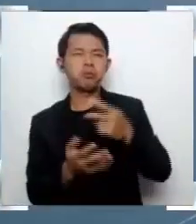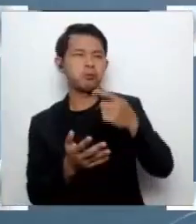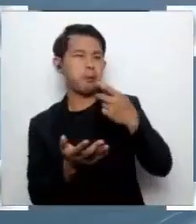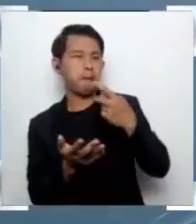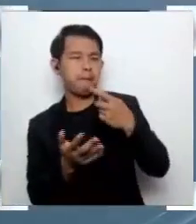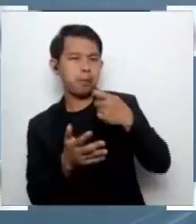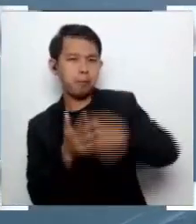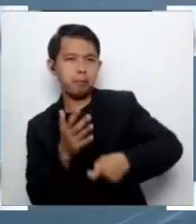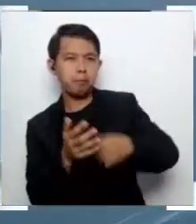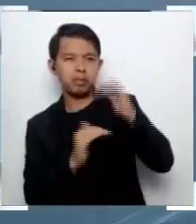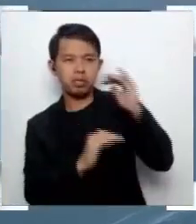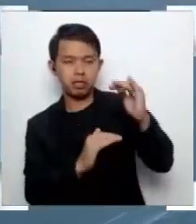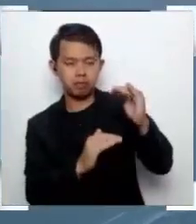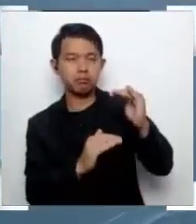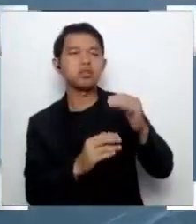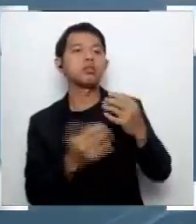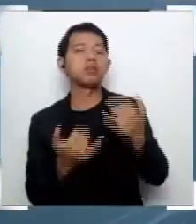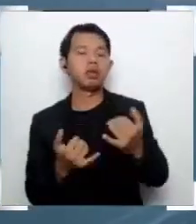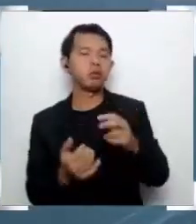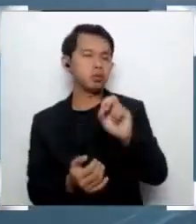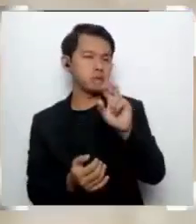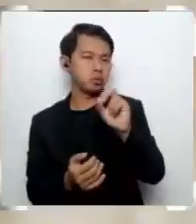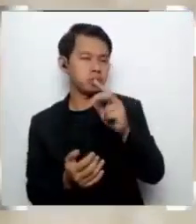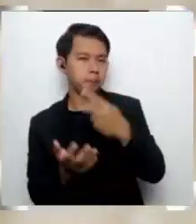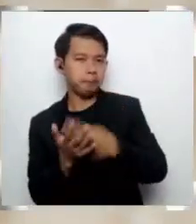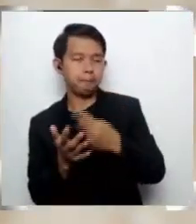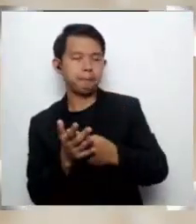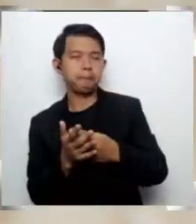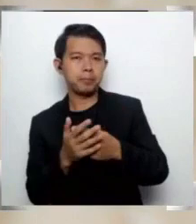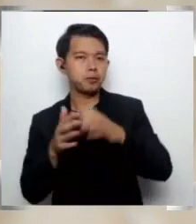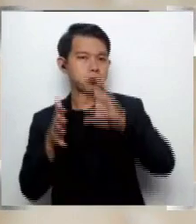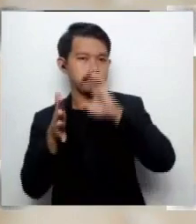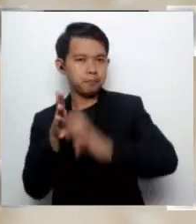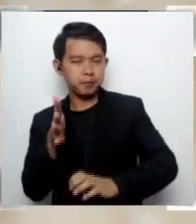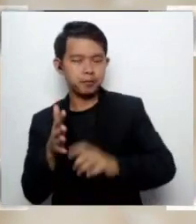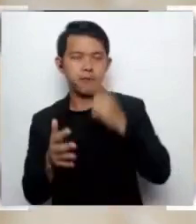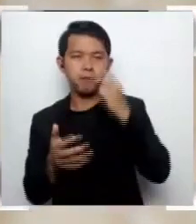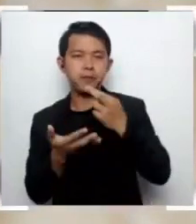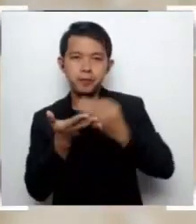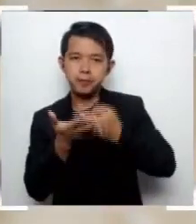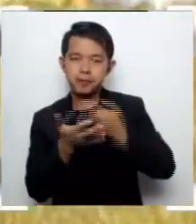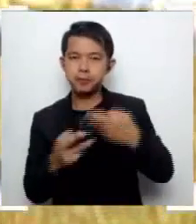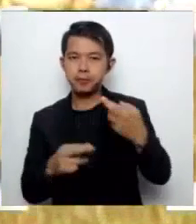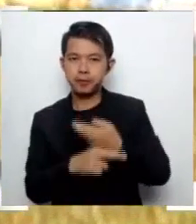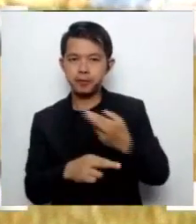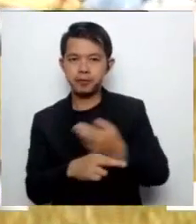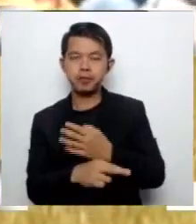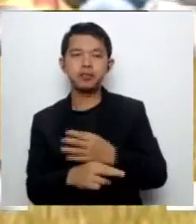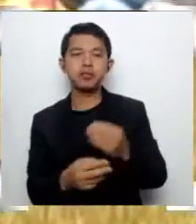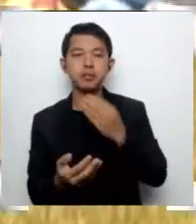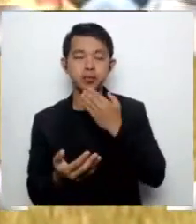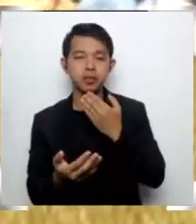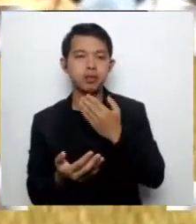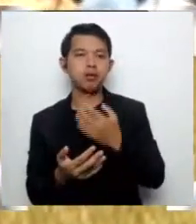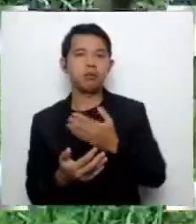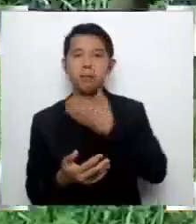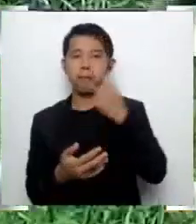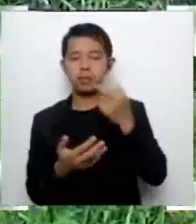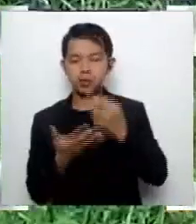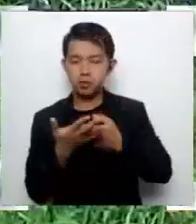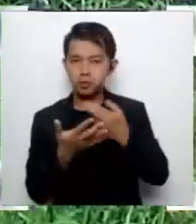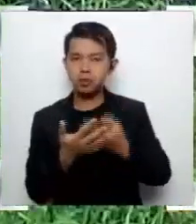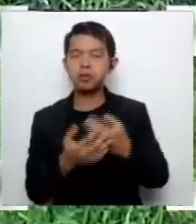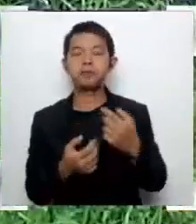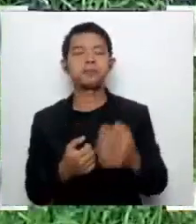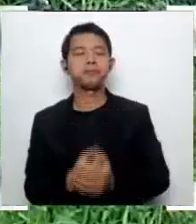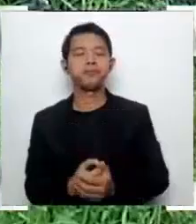na ang ibinaba sa presyo ng regular milled rice at hanggang 7 pesos sa well-milled rice. Umaasa ang kagawaran na lalo pang